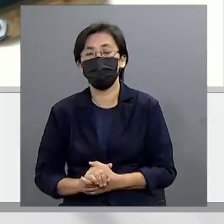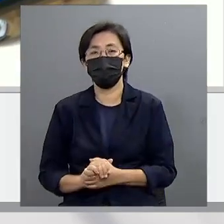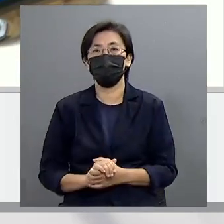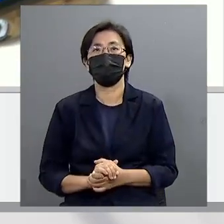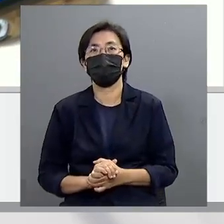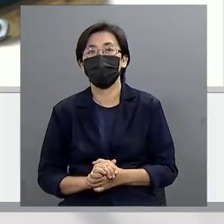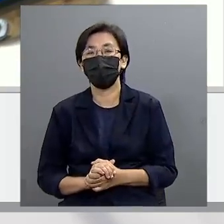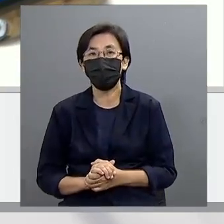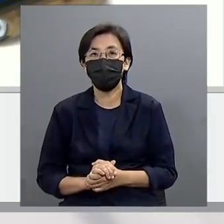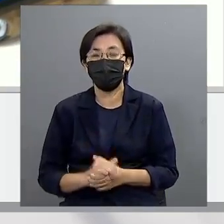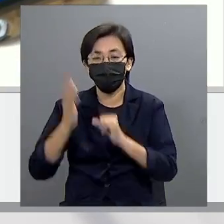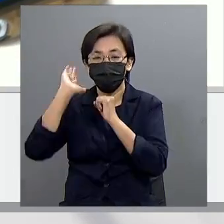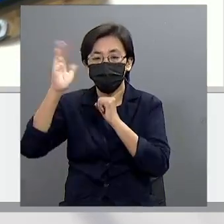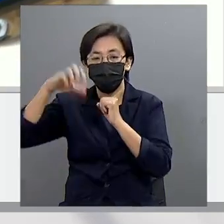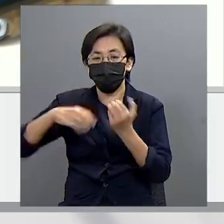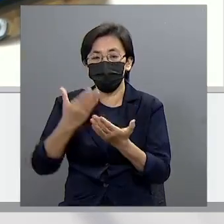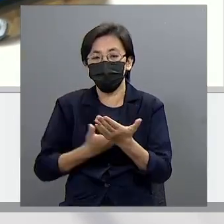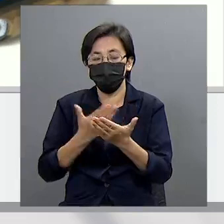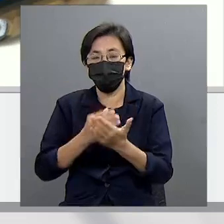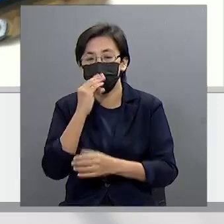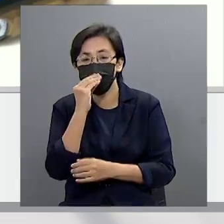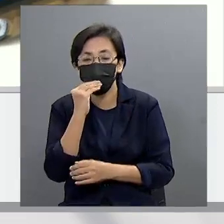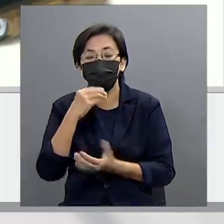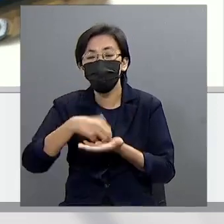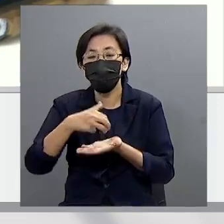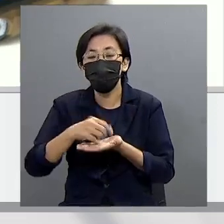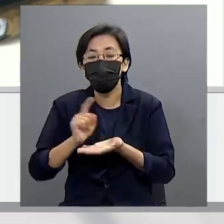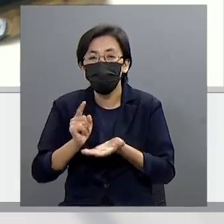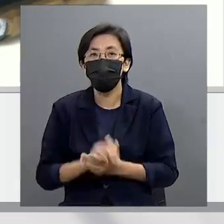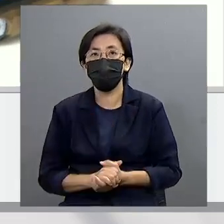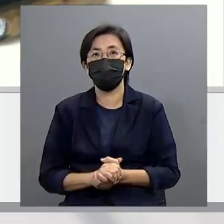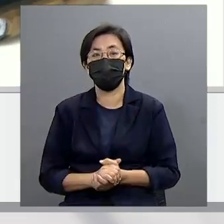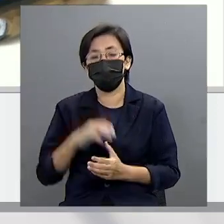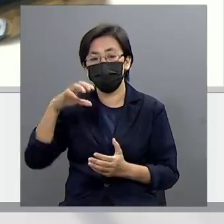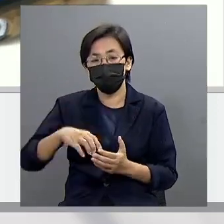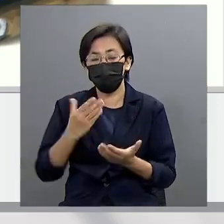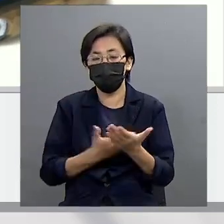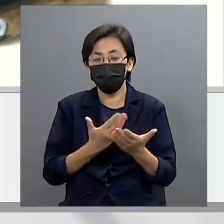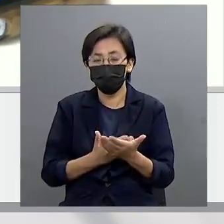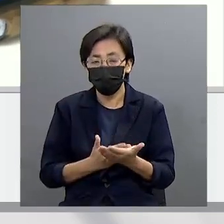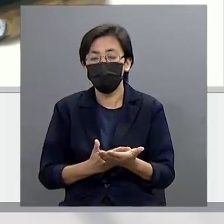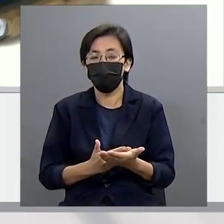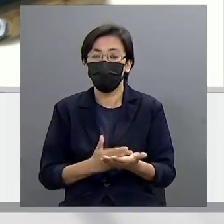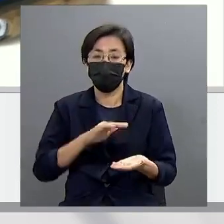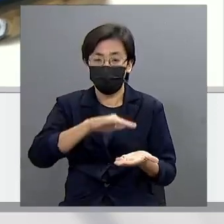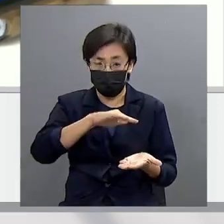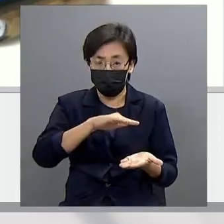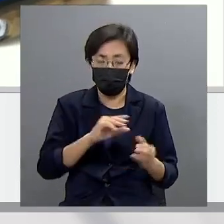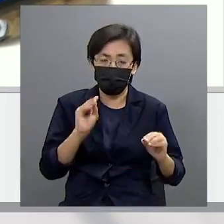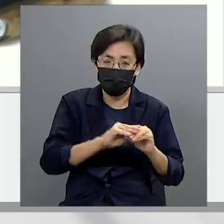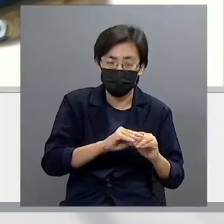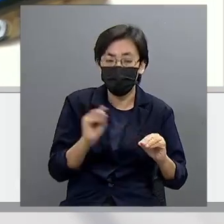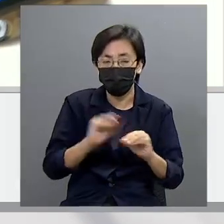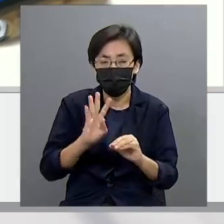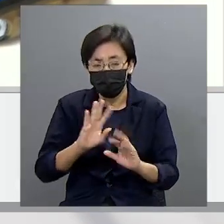งานสลากกินแบ่งรัฐบาลเหมือนกันบอกว่าการที่สำนักงานจะเพิ่มหรือไม่เพิ่มเนี่ยมันต้องประมวลข้อมูลแนวทางกันทั้งหมดก่อน